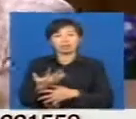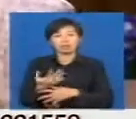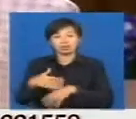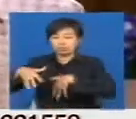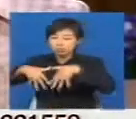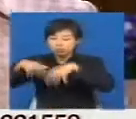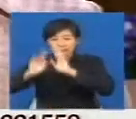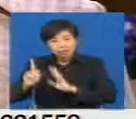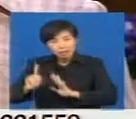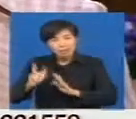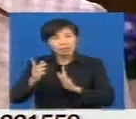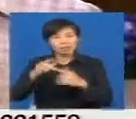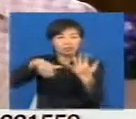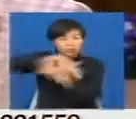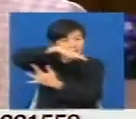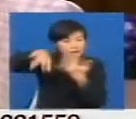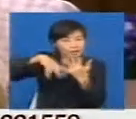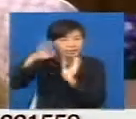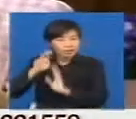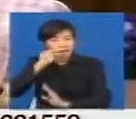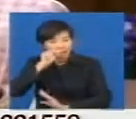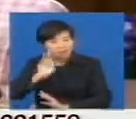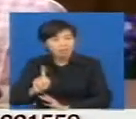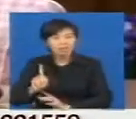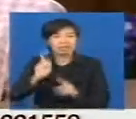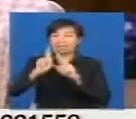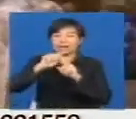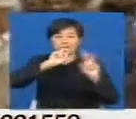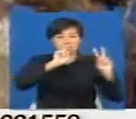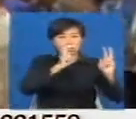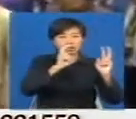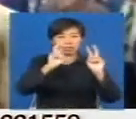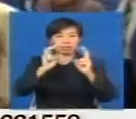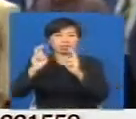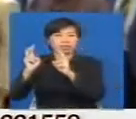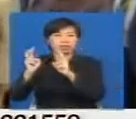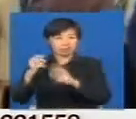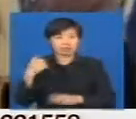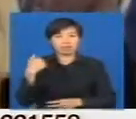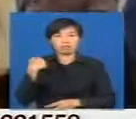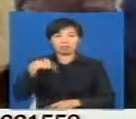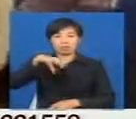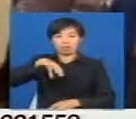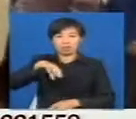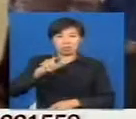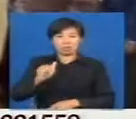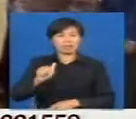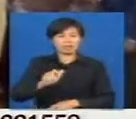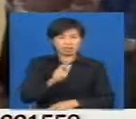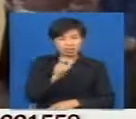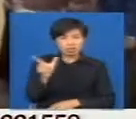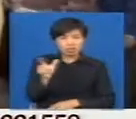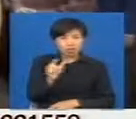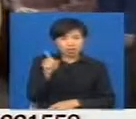งน้ำเกี่ยวกับสิ่งแวดล้อมเป็นยังไงนะครับซึ่งองค์กรหลักนะเขาเข้ามานะฮะเช่นADB เป็นเจ้า